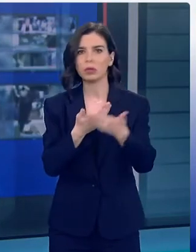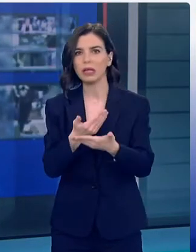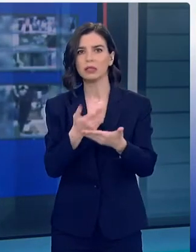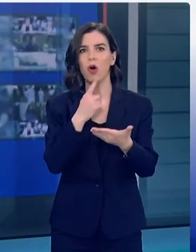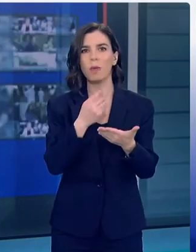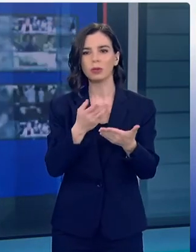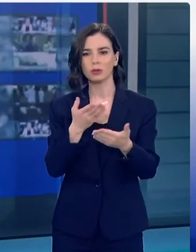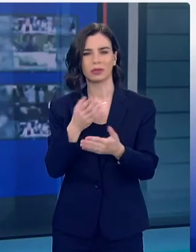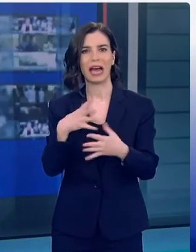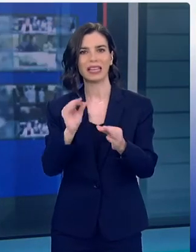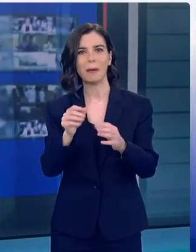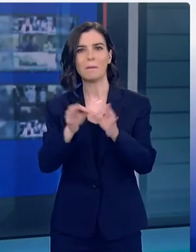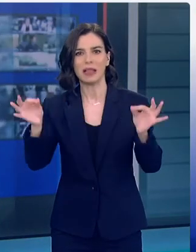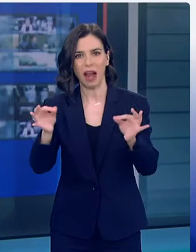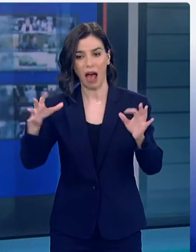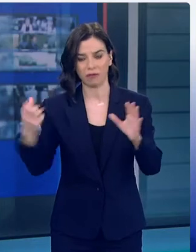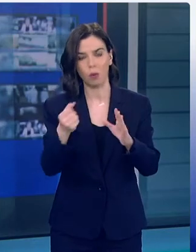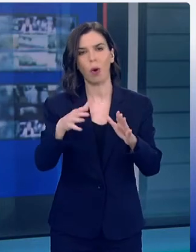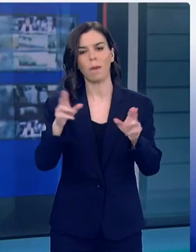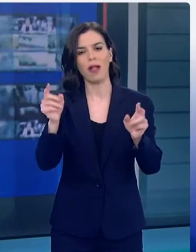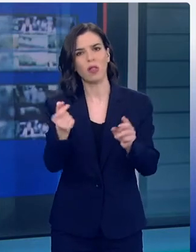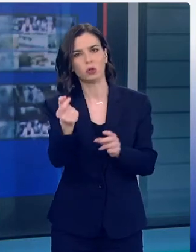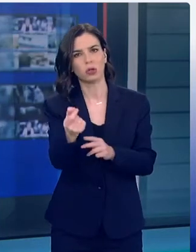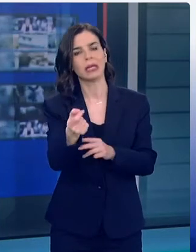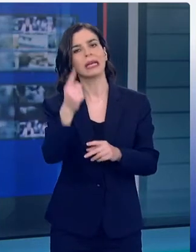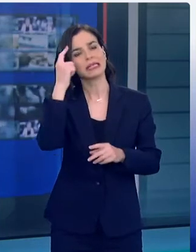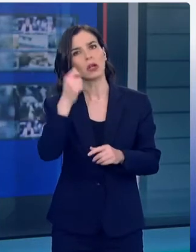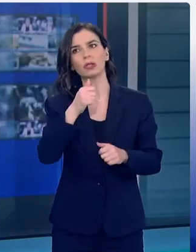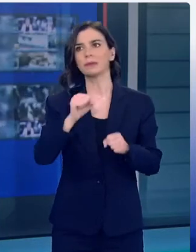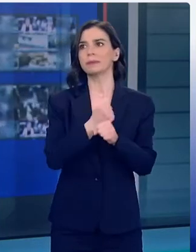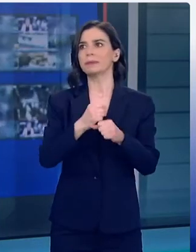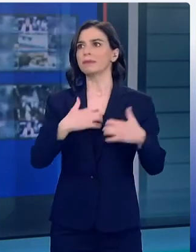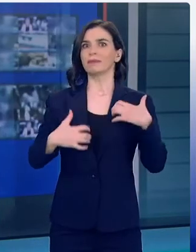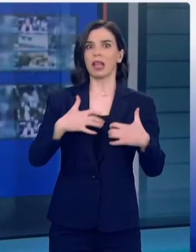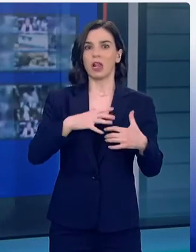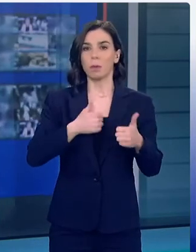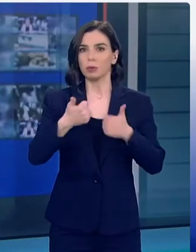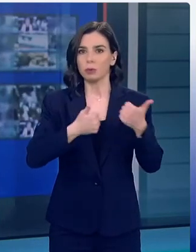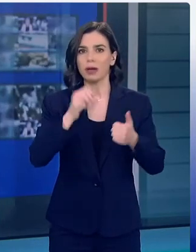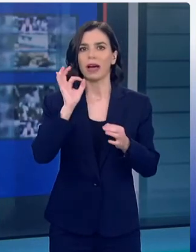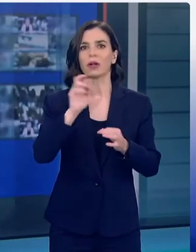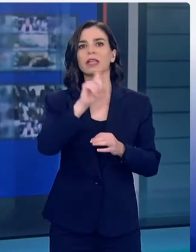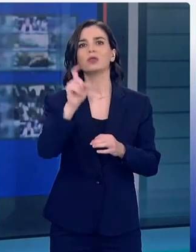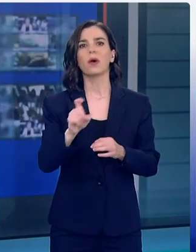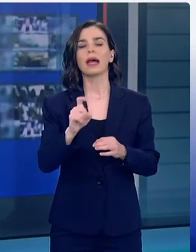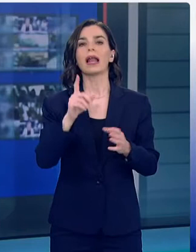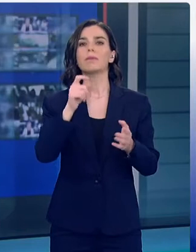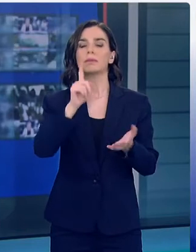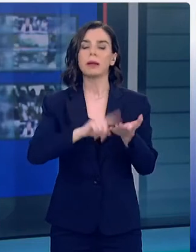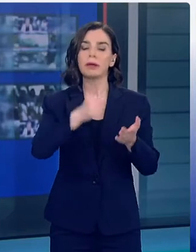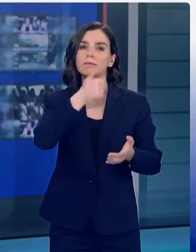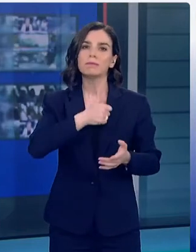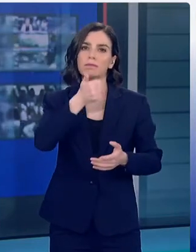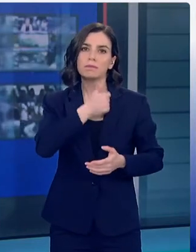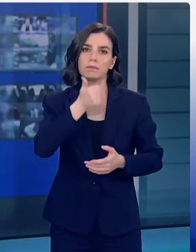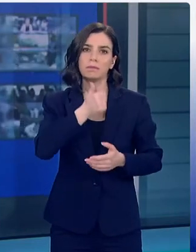των μέτρων. Ξέρουμε ότι υπάρχει ανυπομονησία να επανέλθουμε στους γνώριμους ρυθμούς. Χρειάζεται όμως μεγάλη υπομονή.